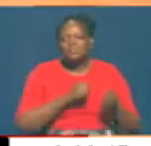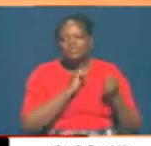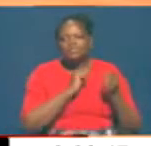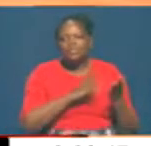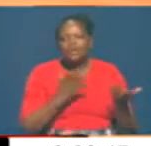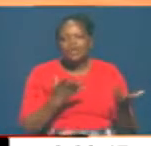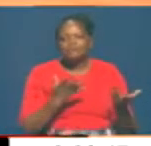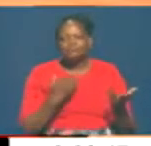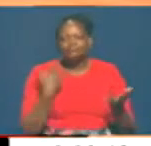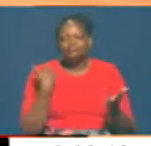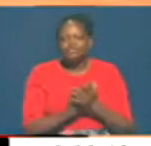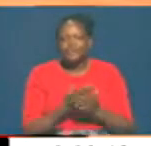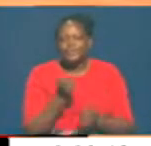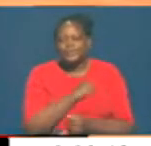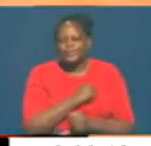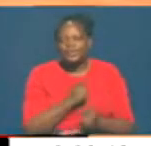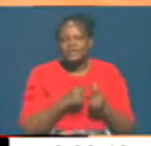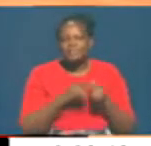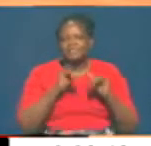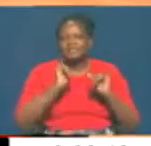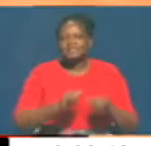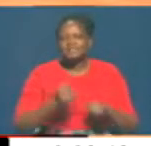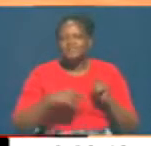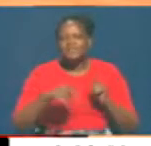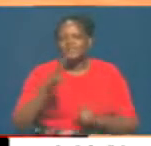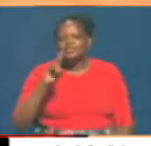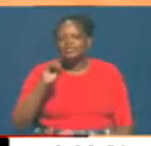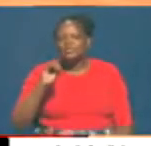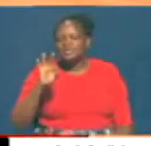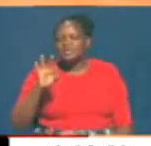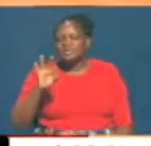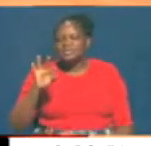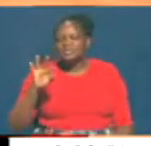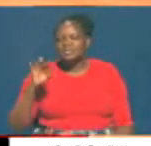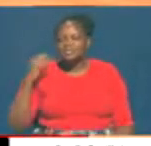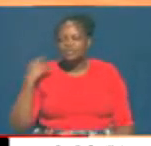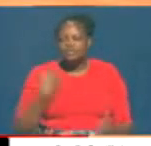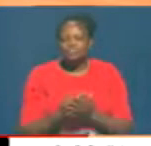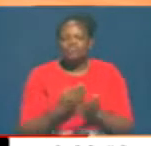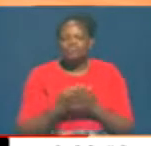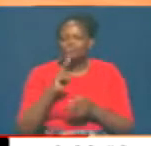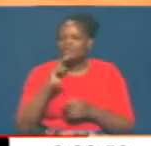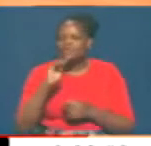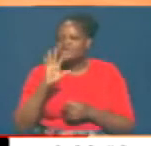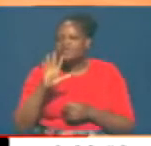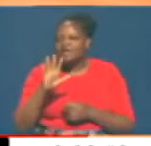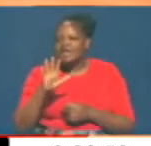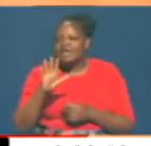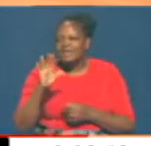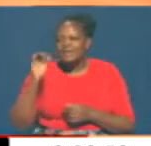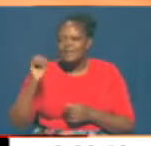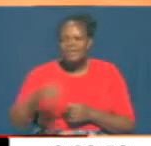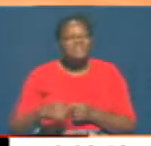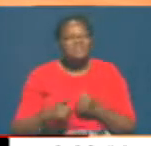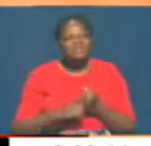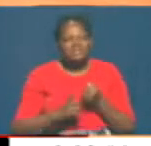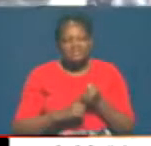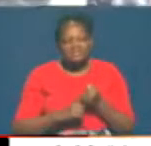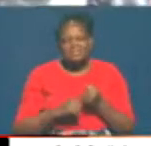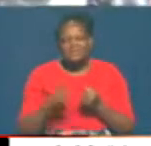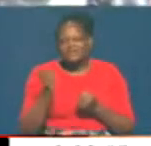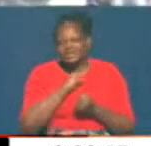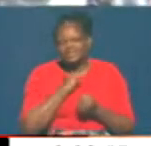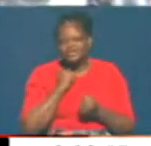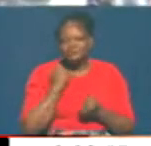jela. Nilikaa huko kutoka 2003 mpaka wa mwaka wa 2005 mwezi wa 6 ndio nilimaliza kifungo